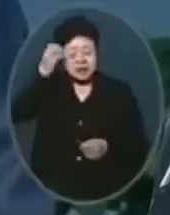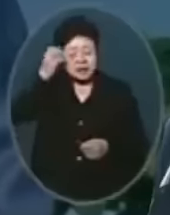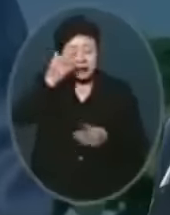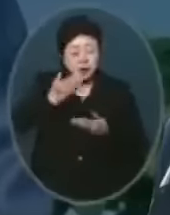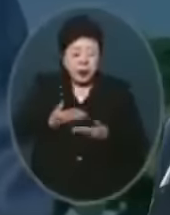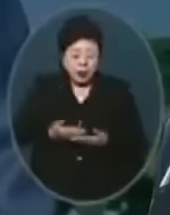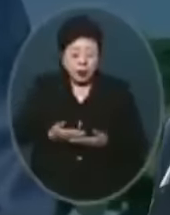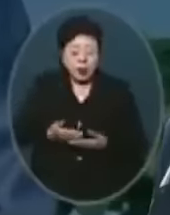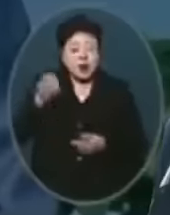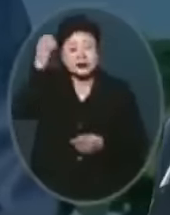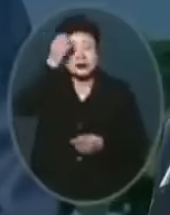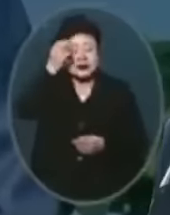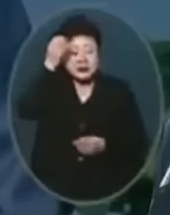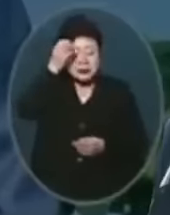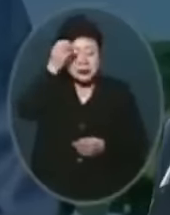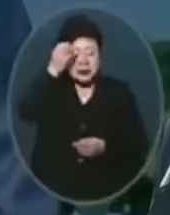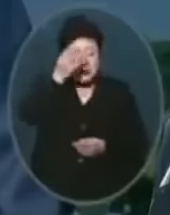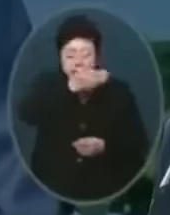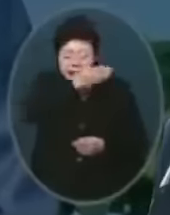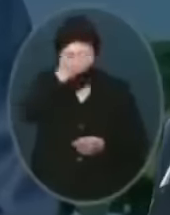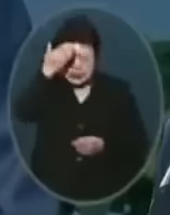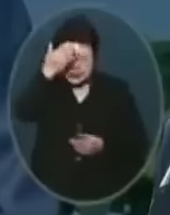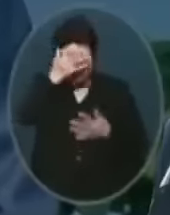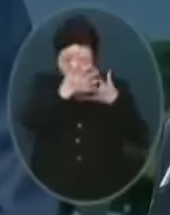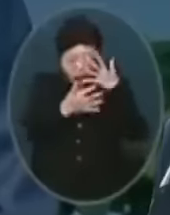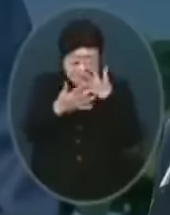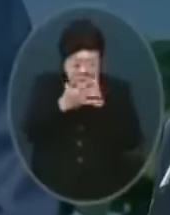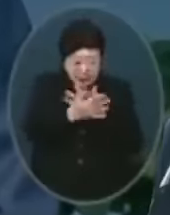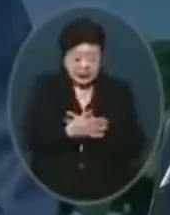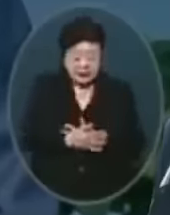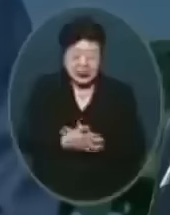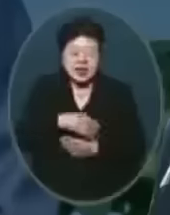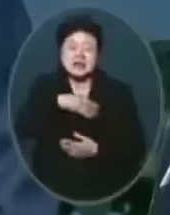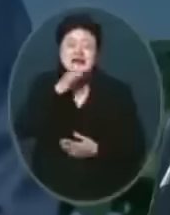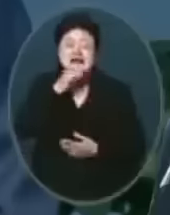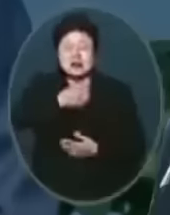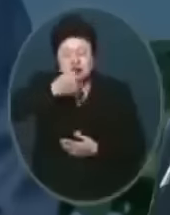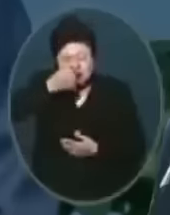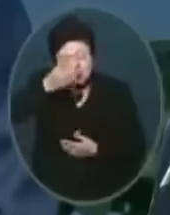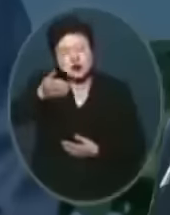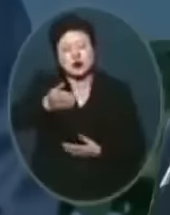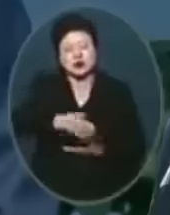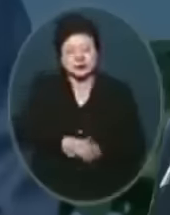성령을 받고 성령이 젊은에게는 환상을 늙은에게는 꿈을